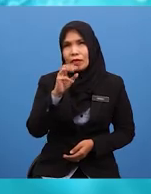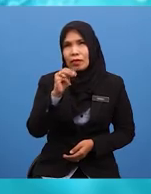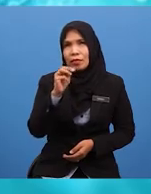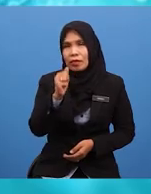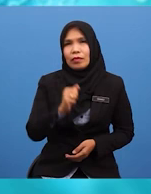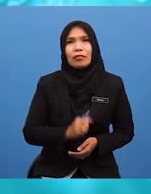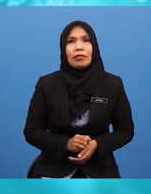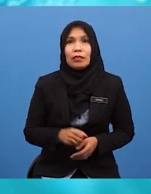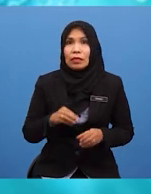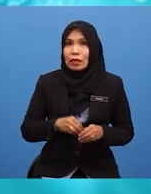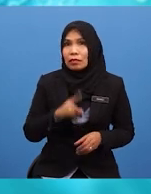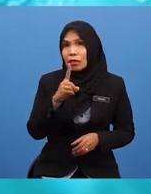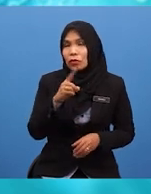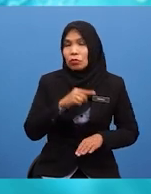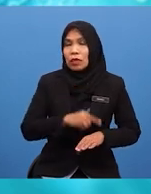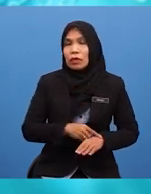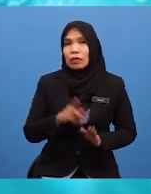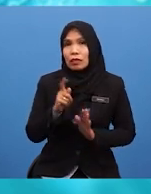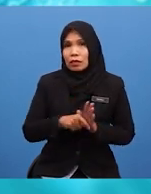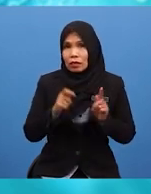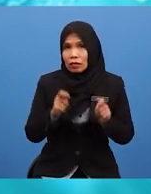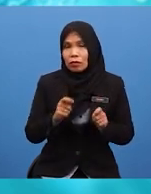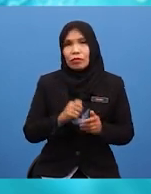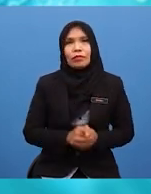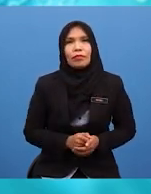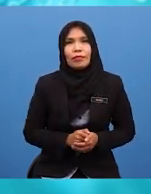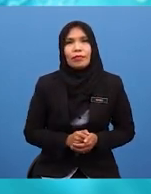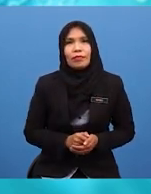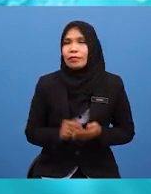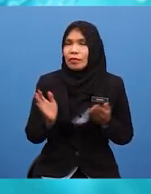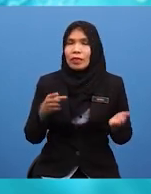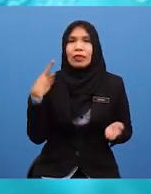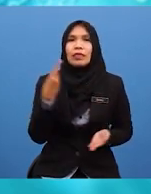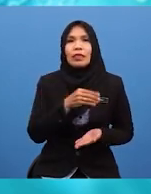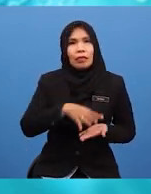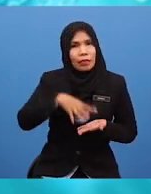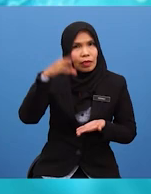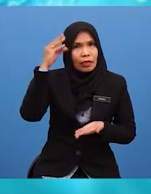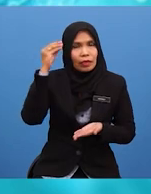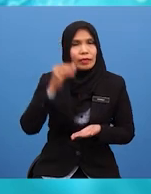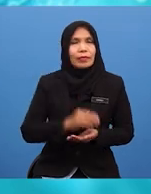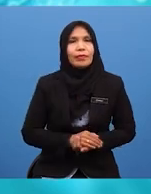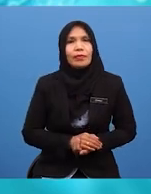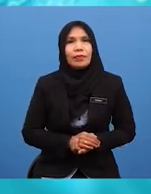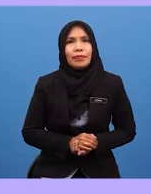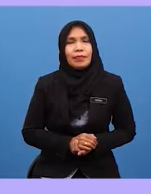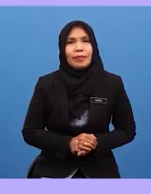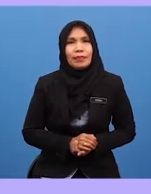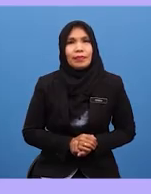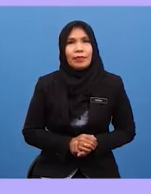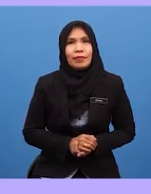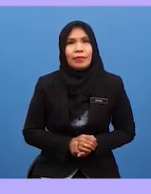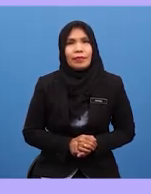Mari kita belajar berkenaan pertambahan saiz dan isi padu.